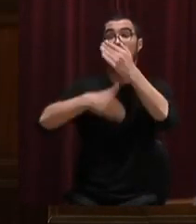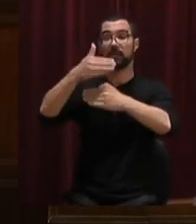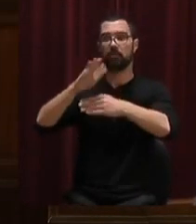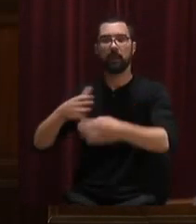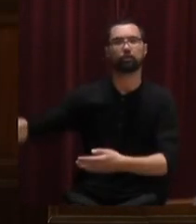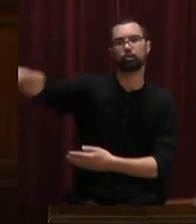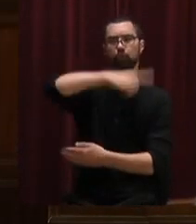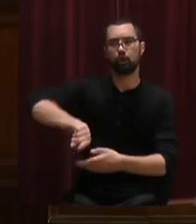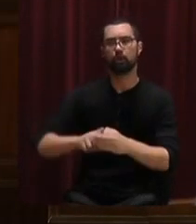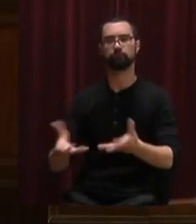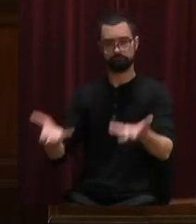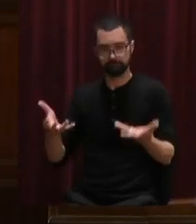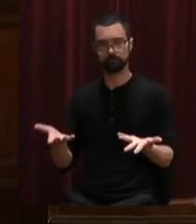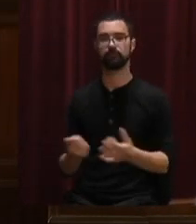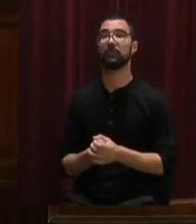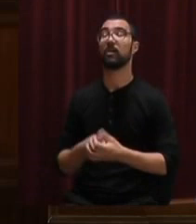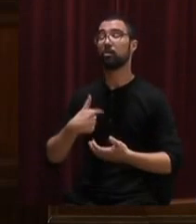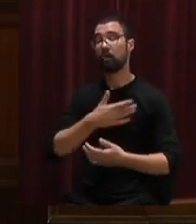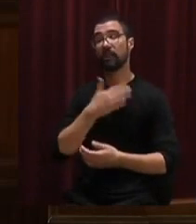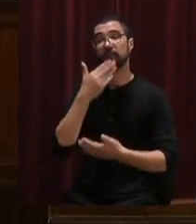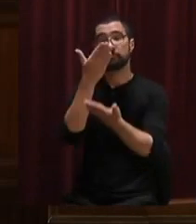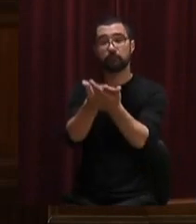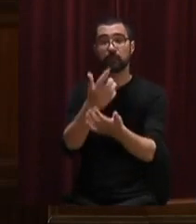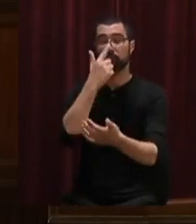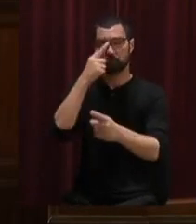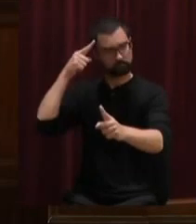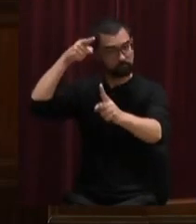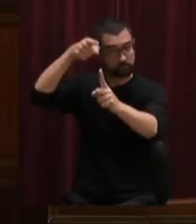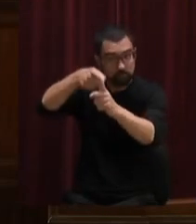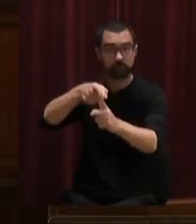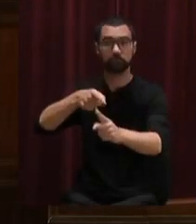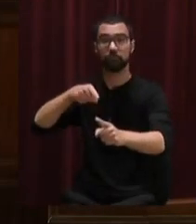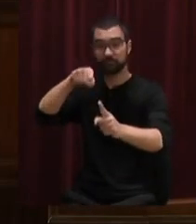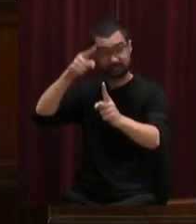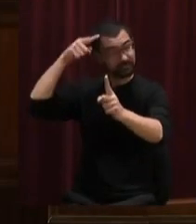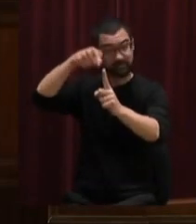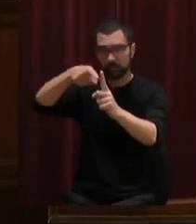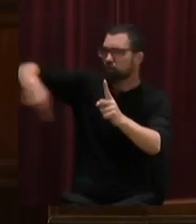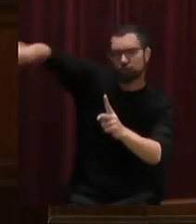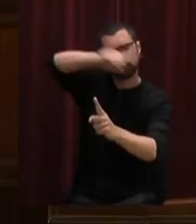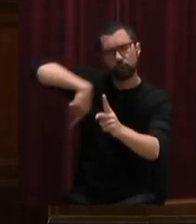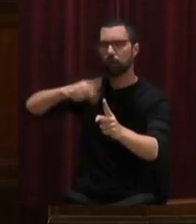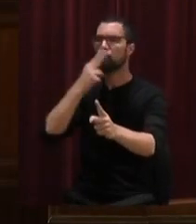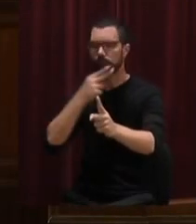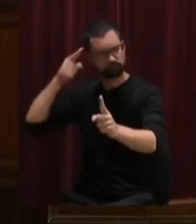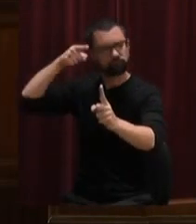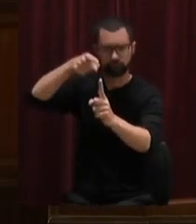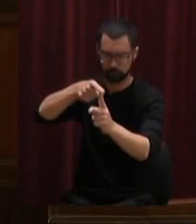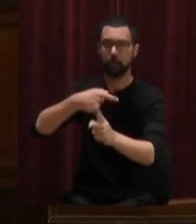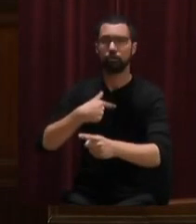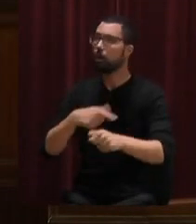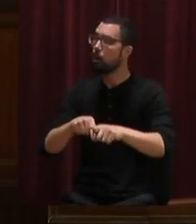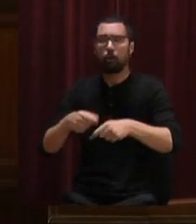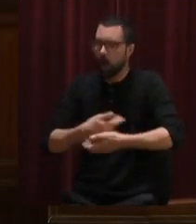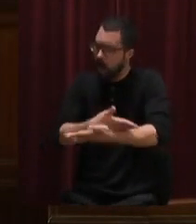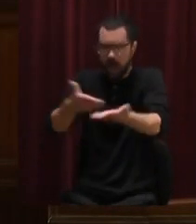tots. Avancem cap a un horitzó de tots i de totes. Una vegada més, els estenc la mà per construir junts el